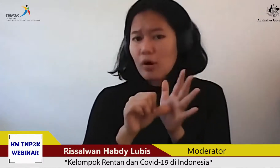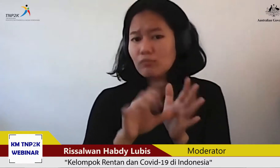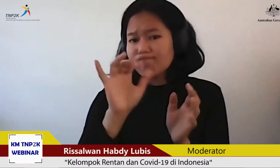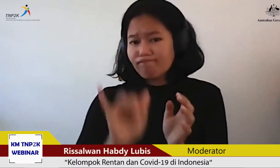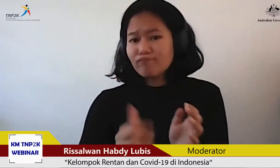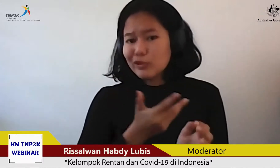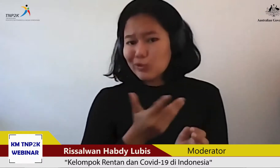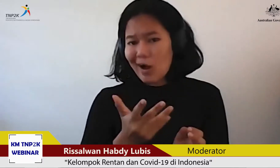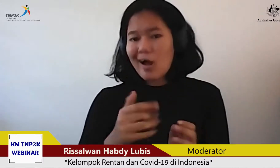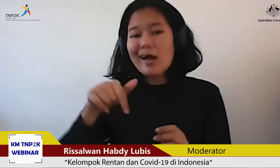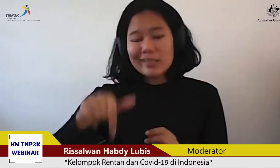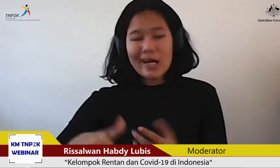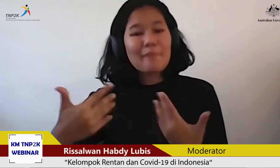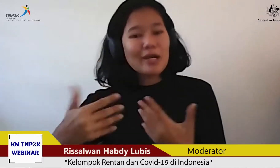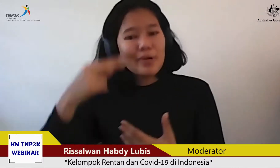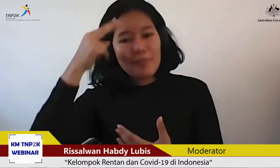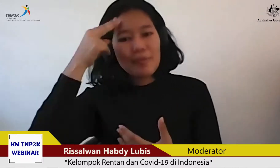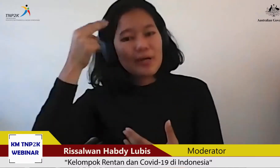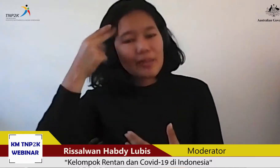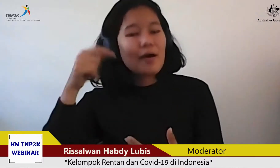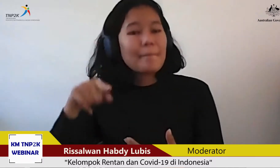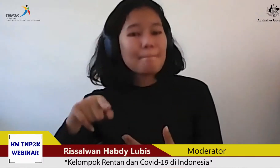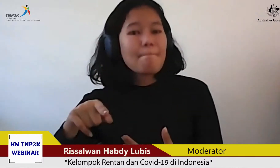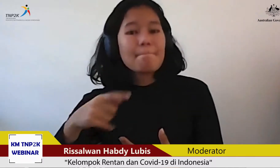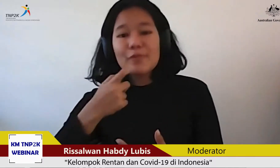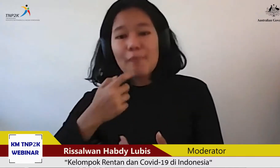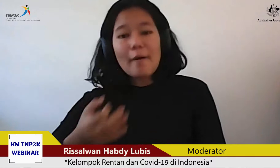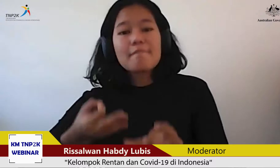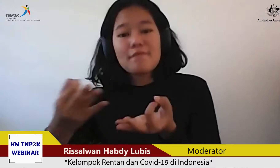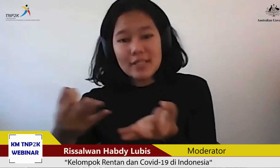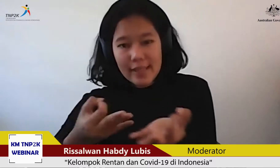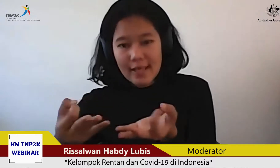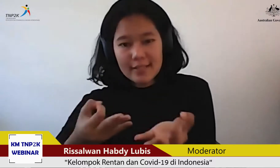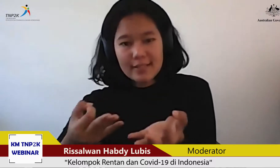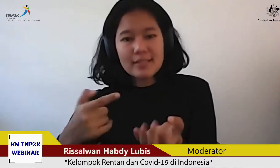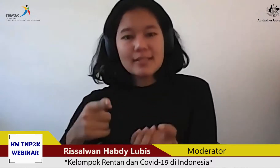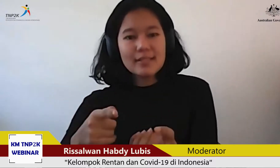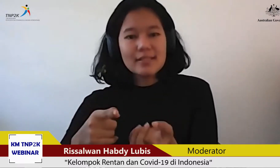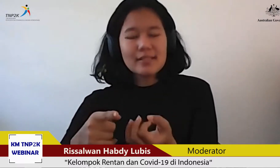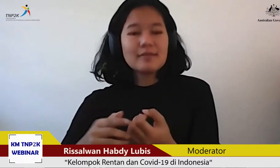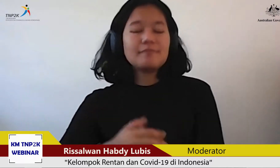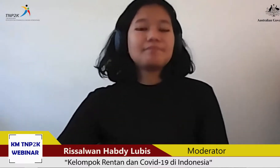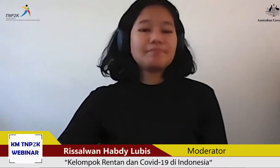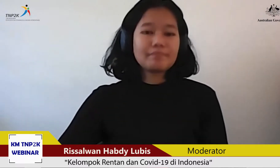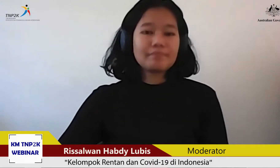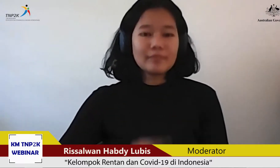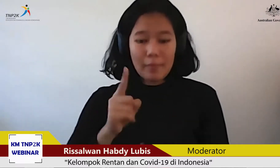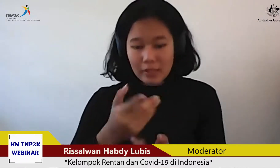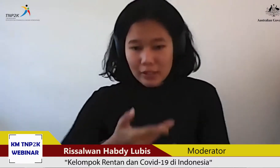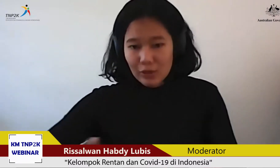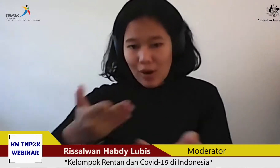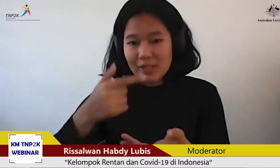tolong-menolong. Sekarang tinggal bagaimana pemerintah memfasilitasi itu menjadi lebih konkret begitu di era yang